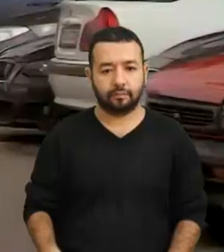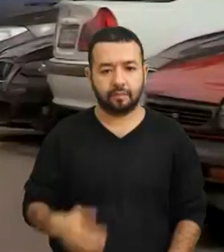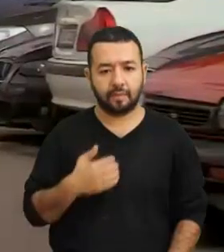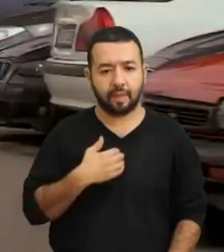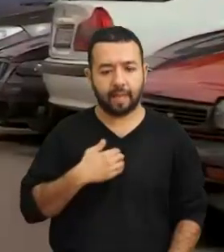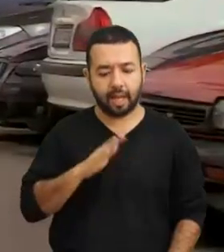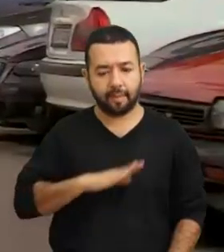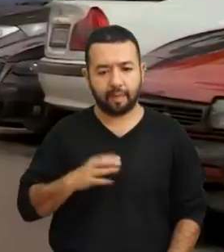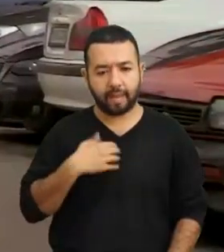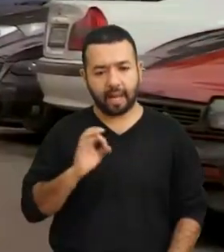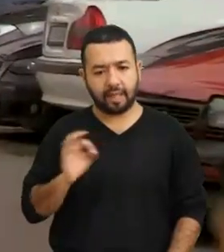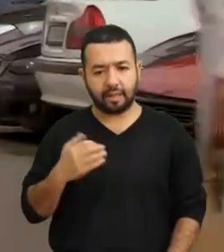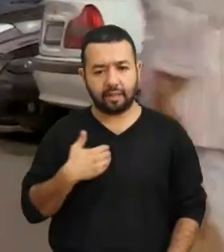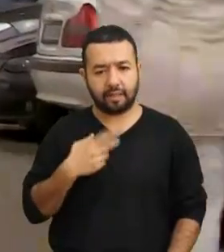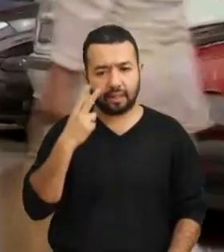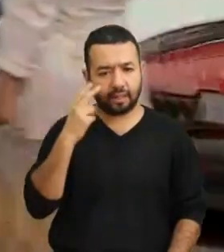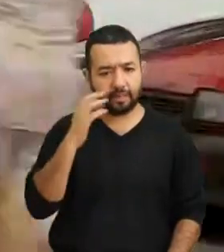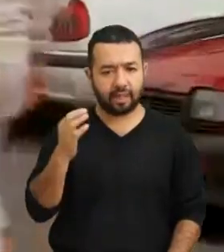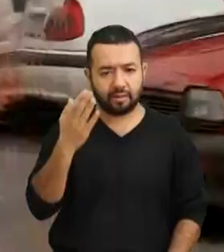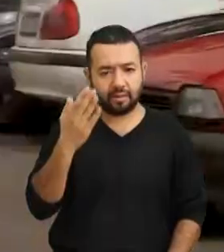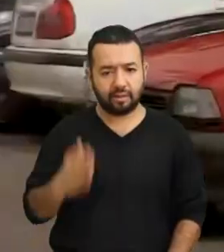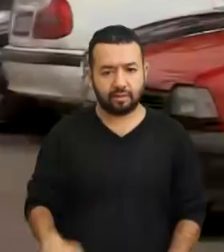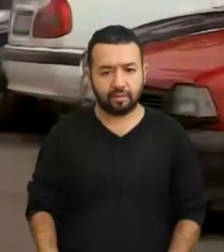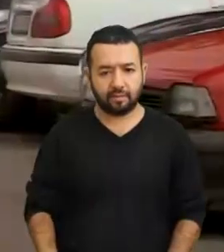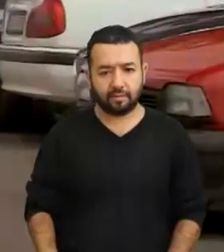Benim derdim bana yeter. Terbiyesiz.